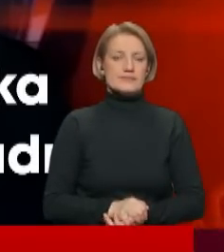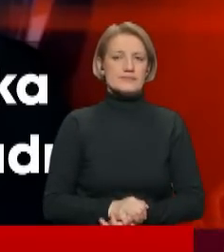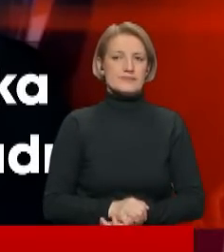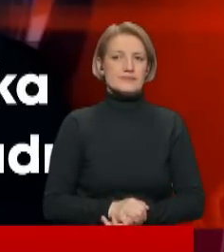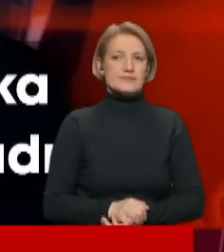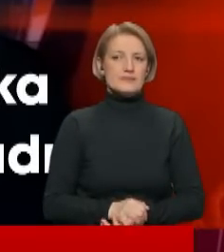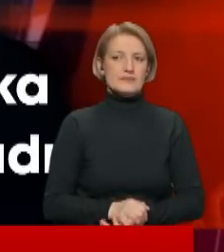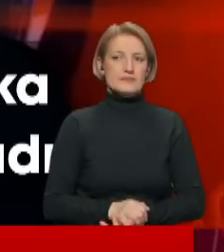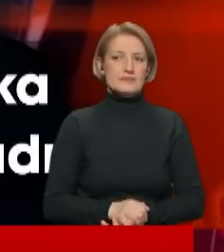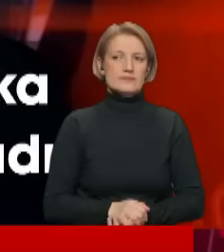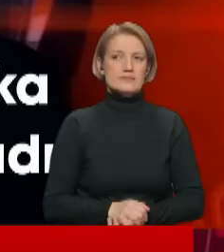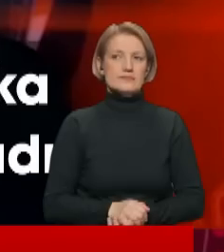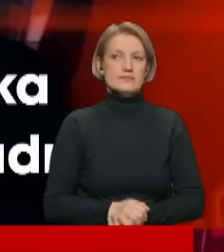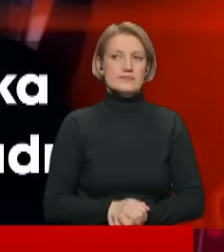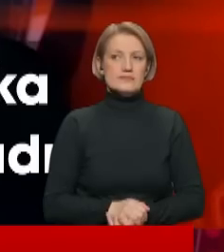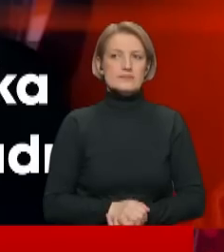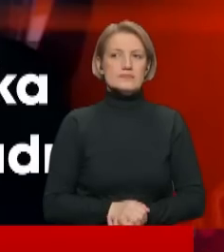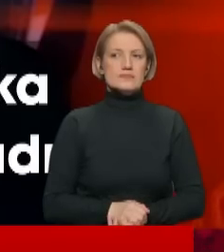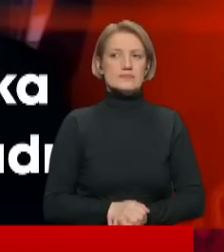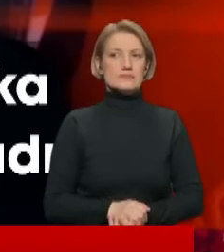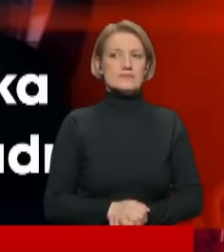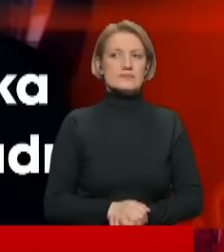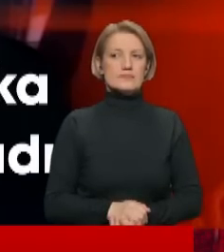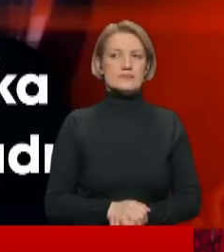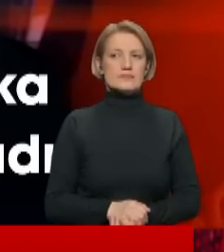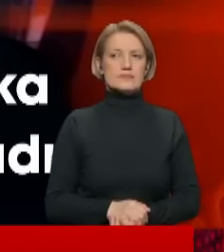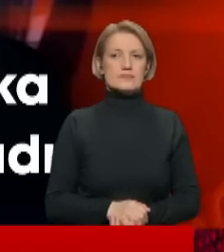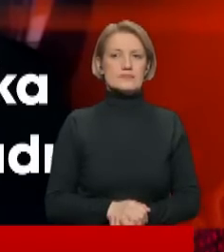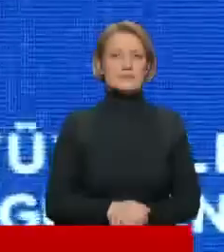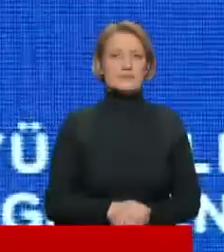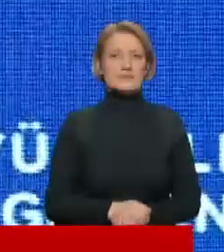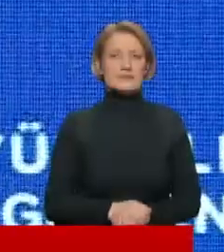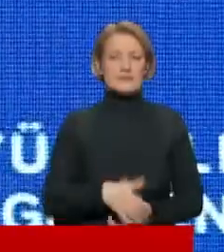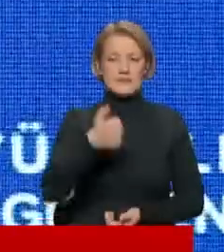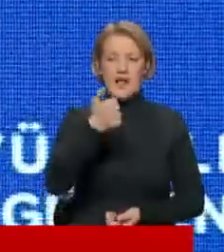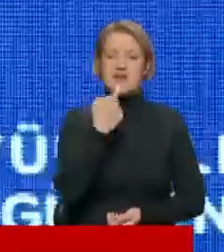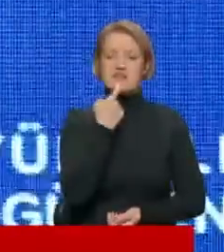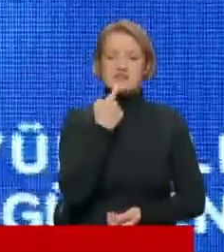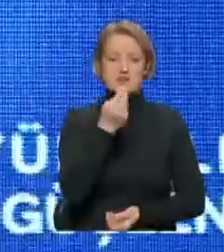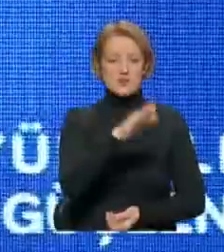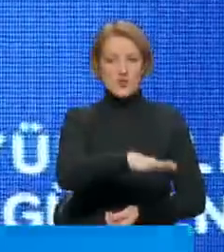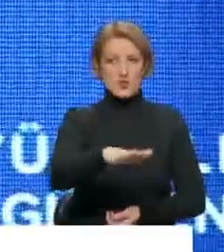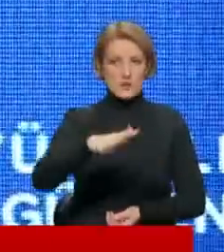gözünün içine soka soka yapıyorlar Yani şov dediğimiz şey tam da buradadır 6